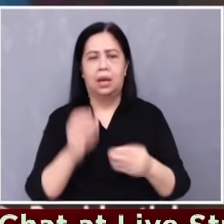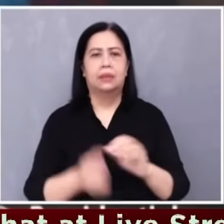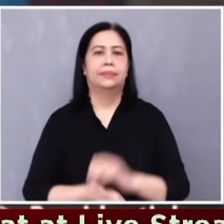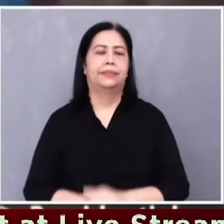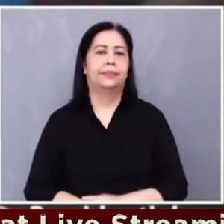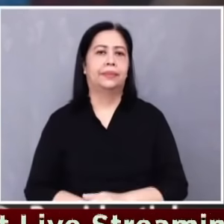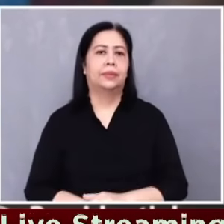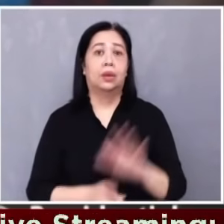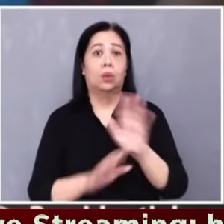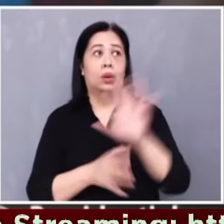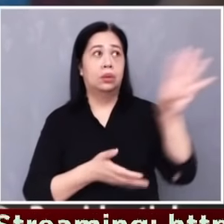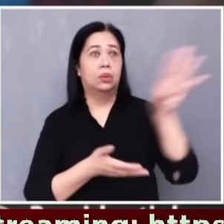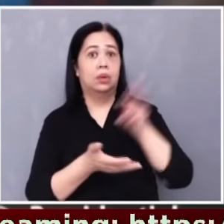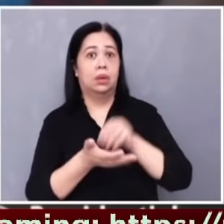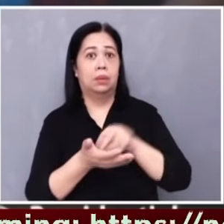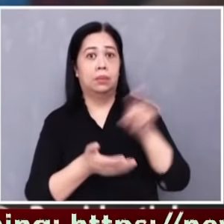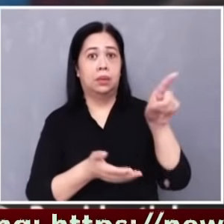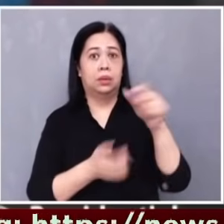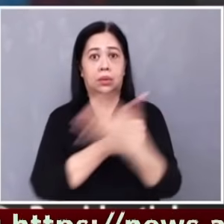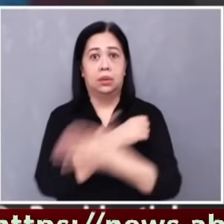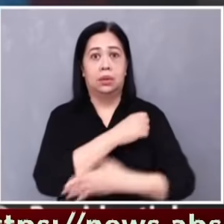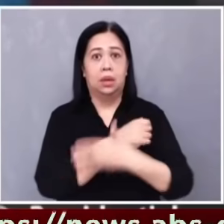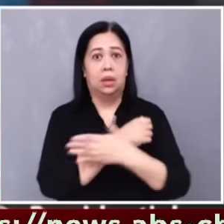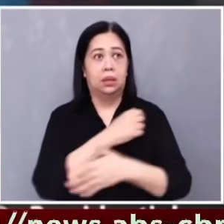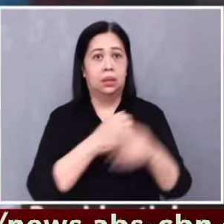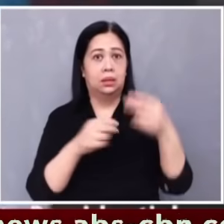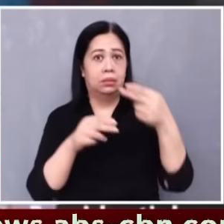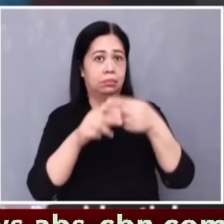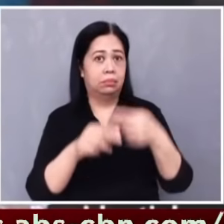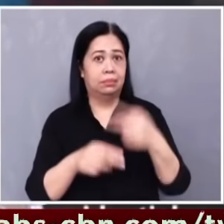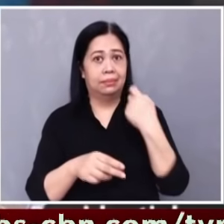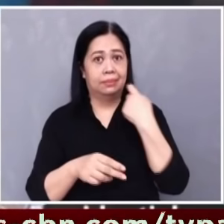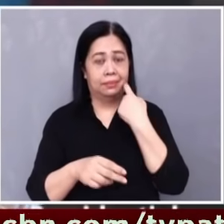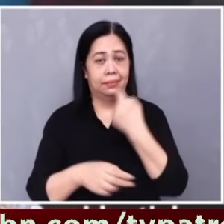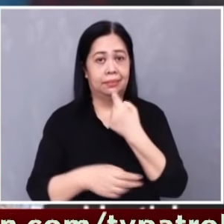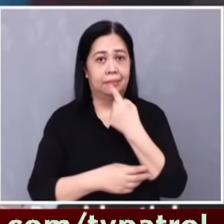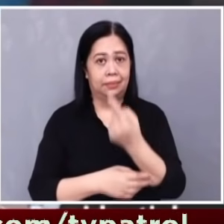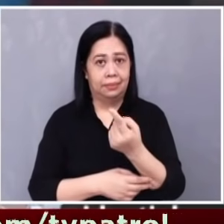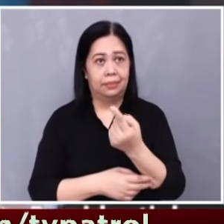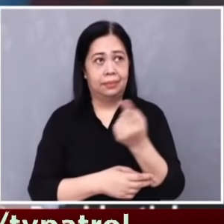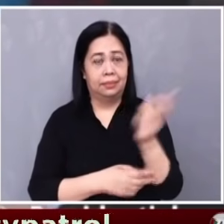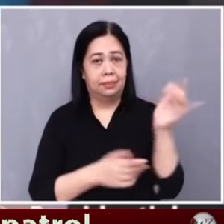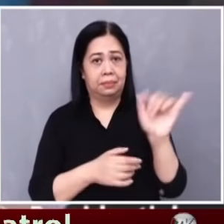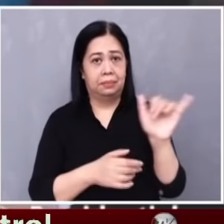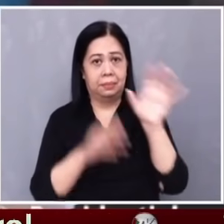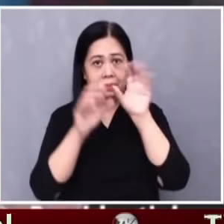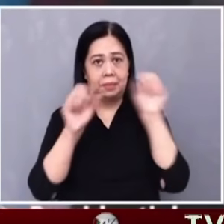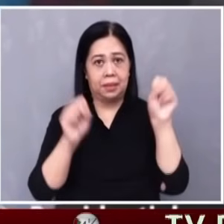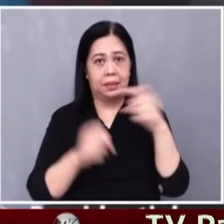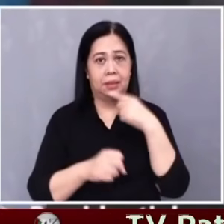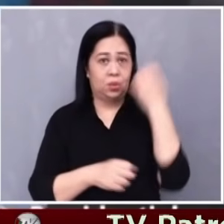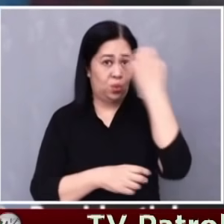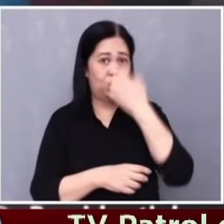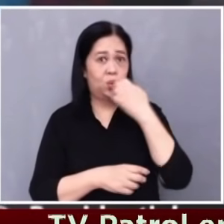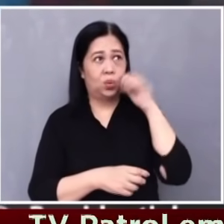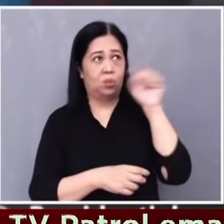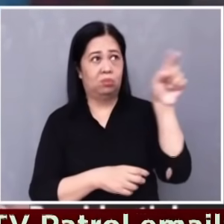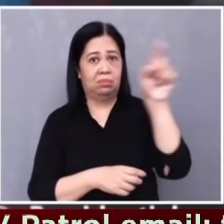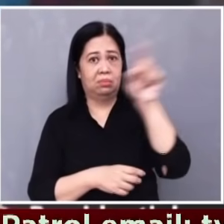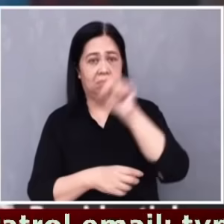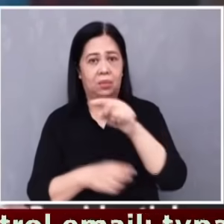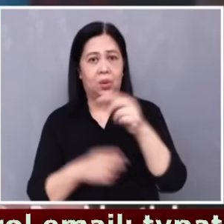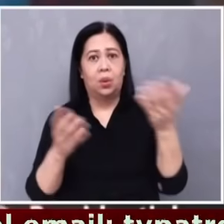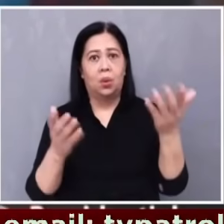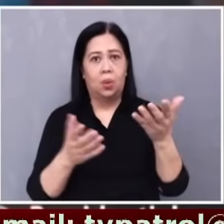tutulad doon po sa mga bansang nabanggit po namin ni Mr. President, na ang Europa, na kung saan siya po